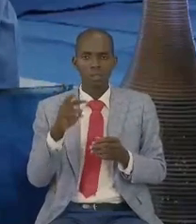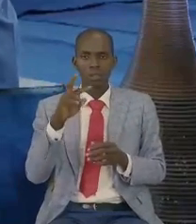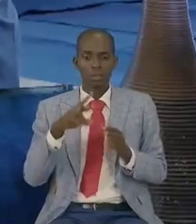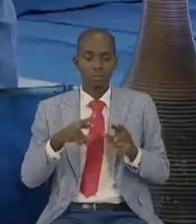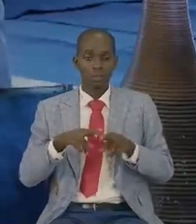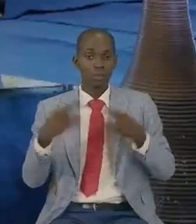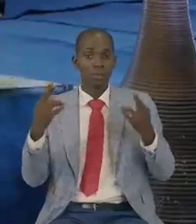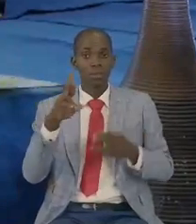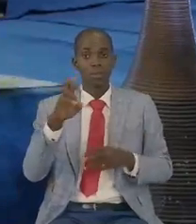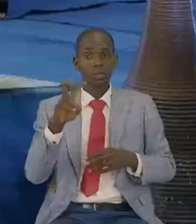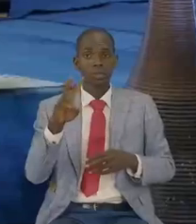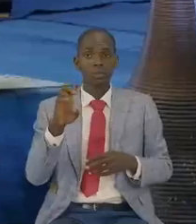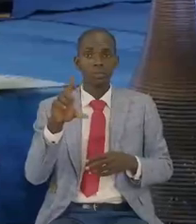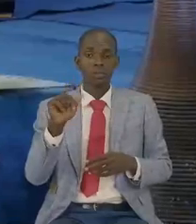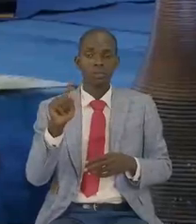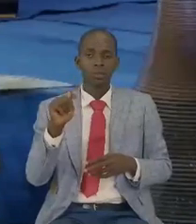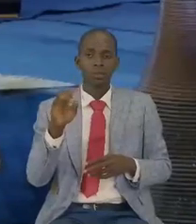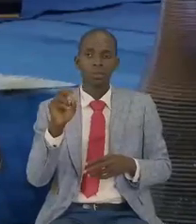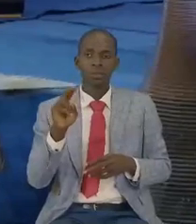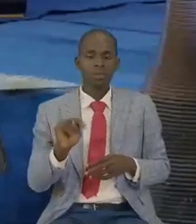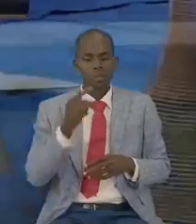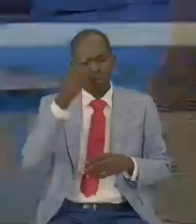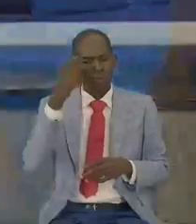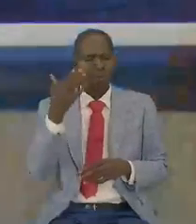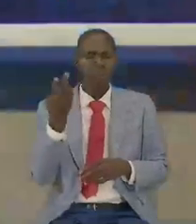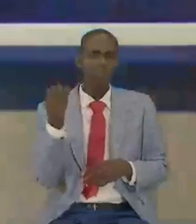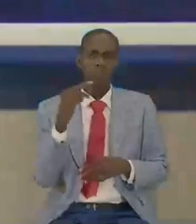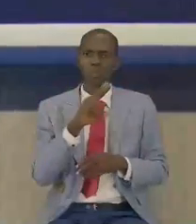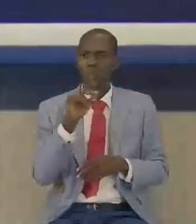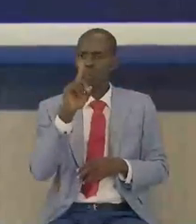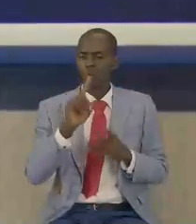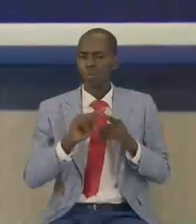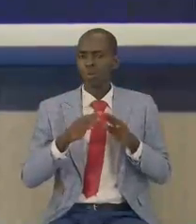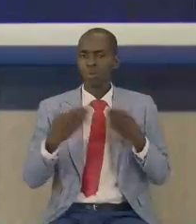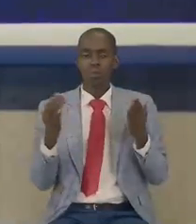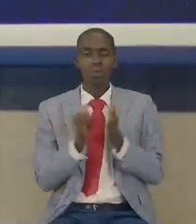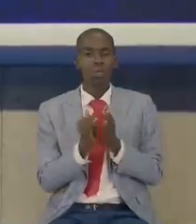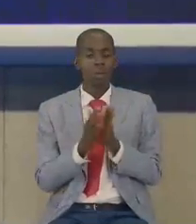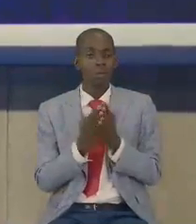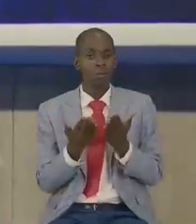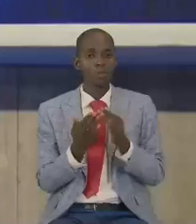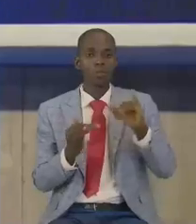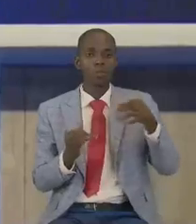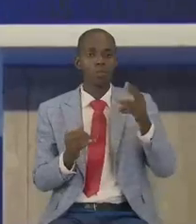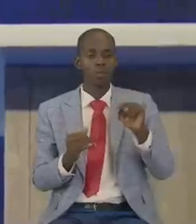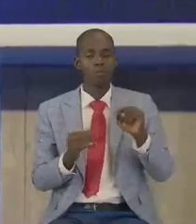qu'il n'y avait personne pour ouvrir ce livre de la rédemption éternelle, Jean a pleuré.